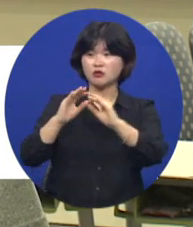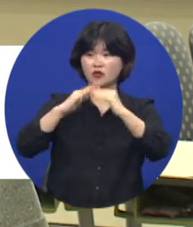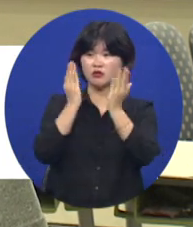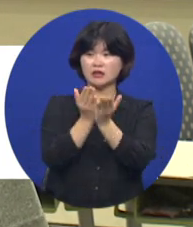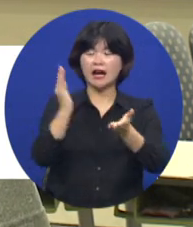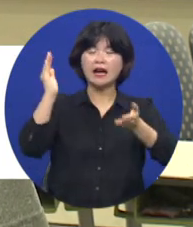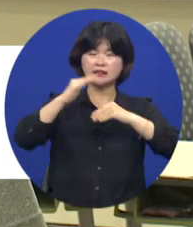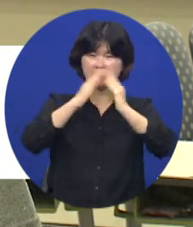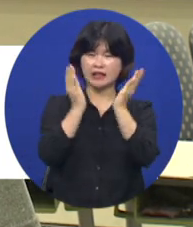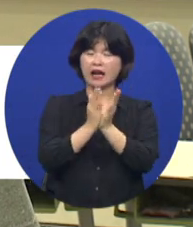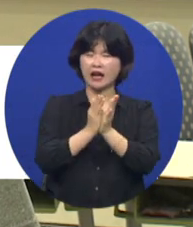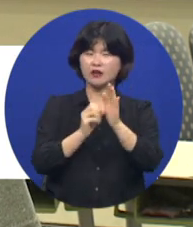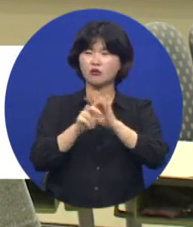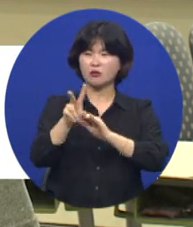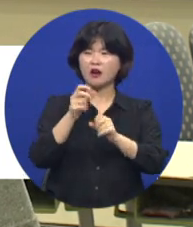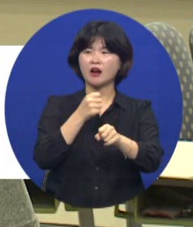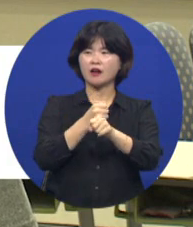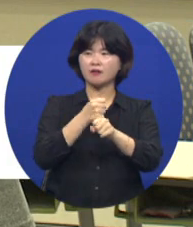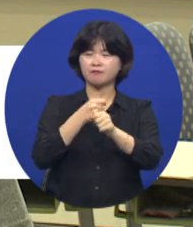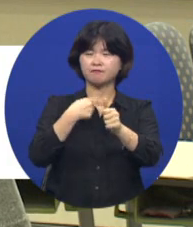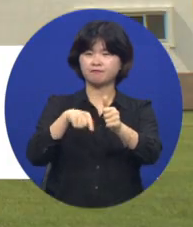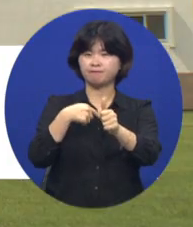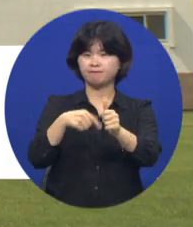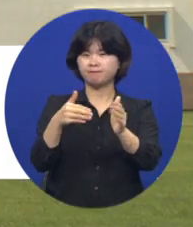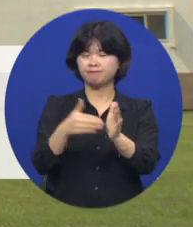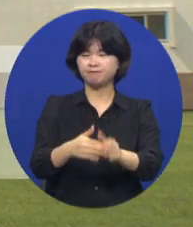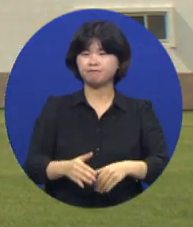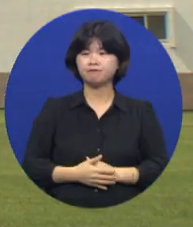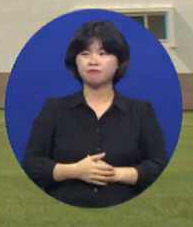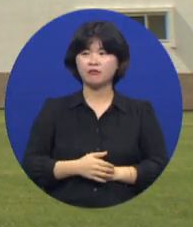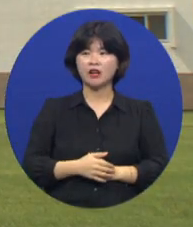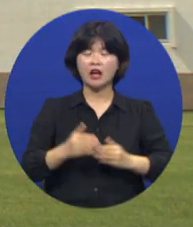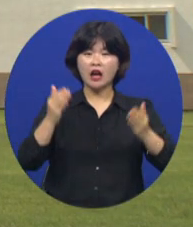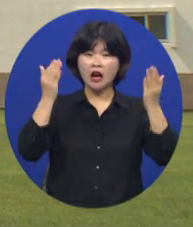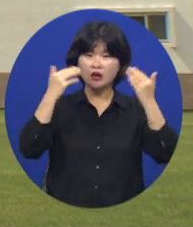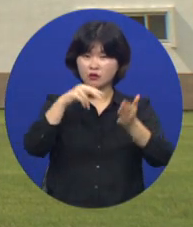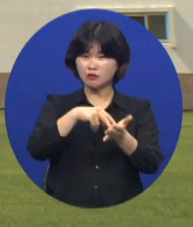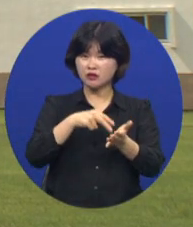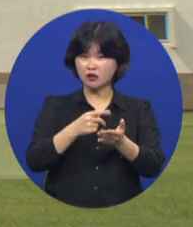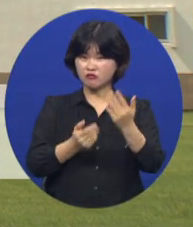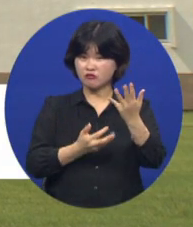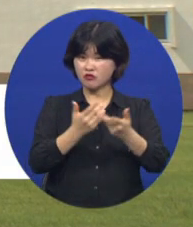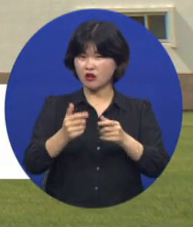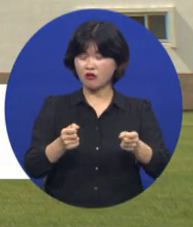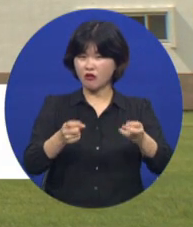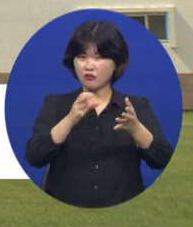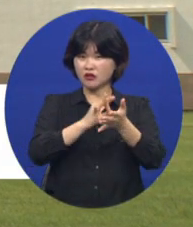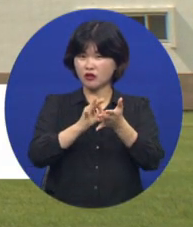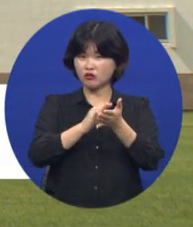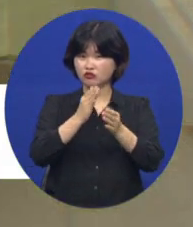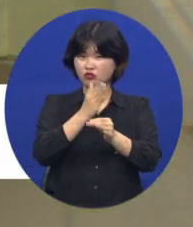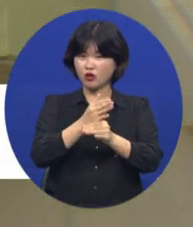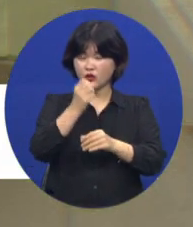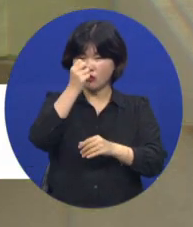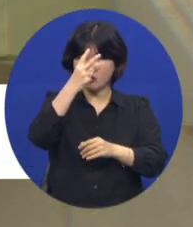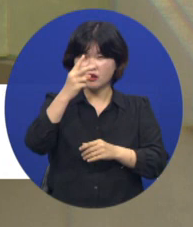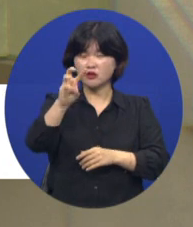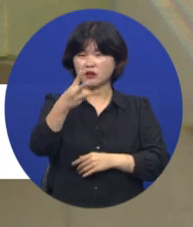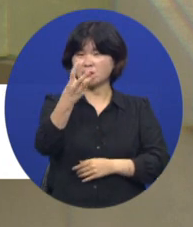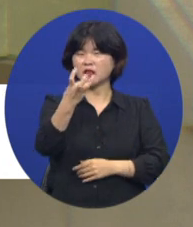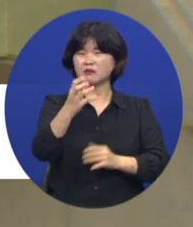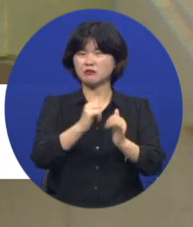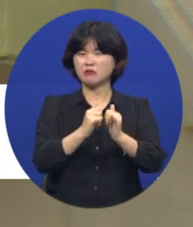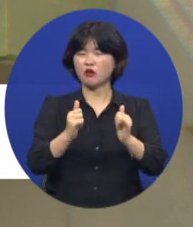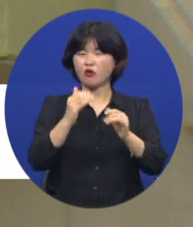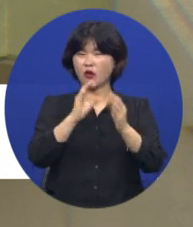전체 학생 다 대피하도록 그렇게 지도를 했습니다. 학교 측은 불이 난 건물을 사용하는 2학년 학생 330여